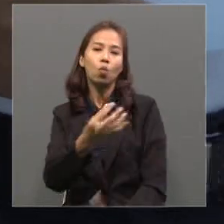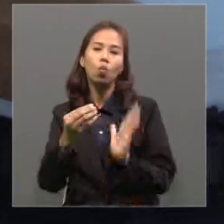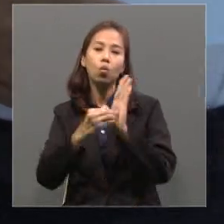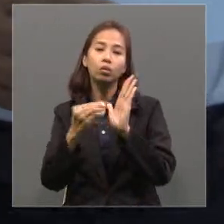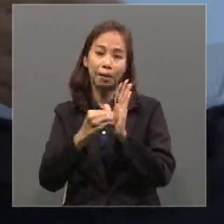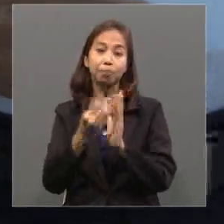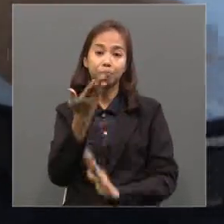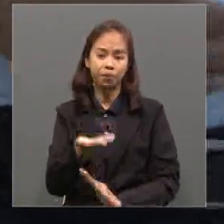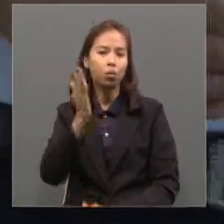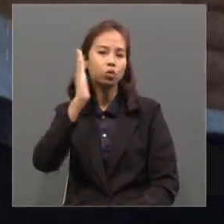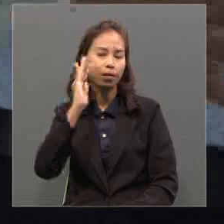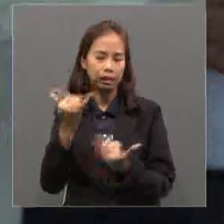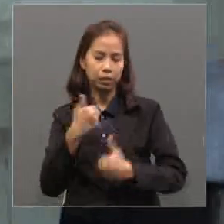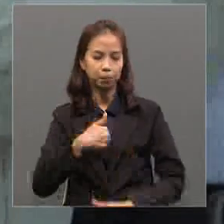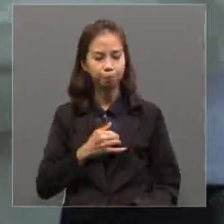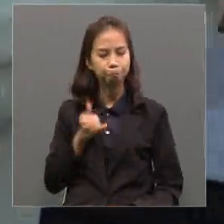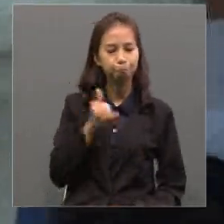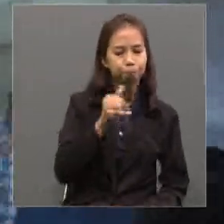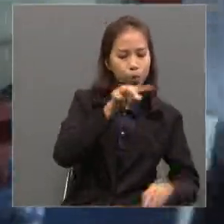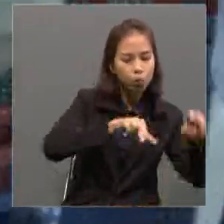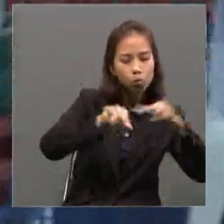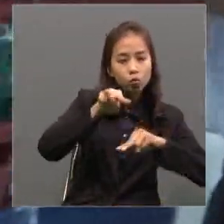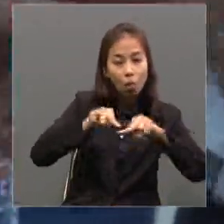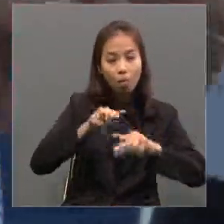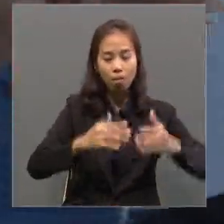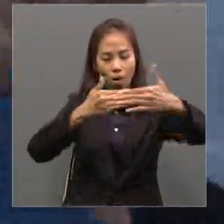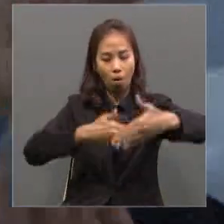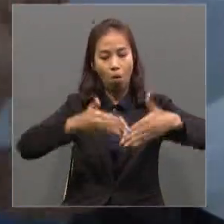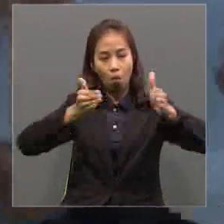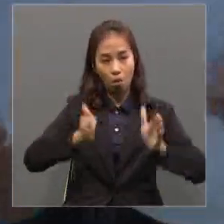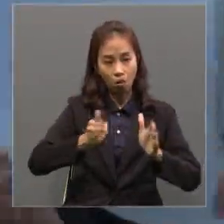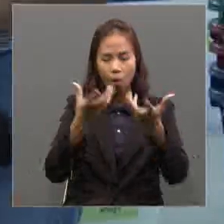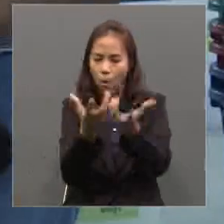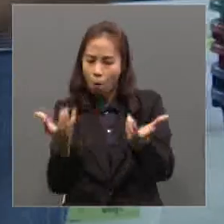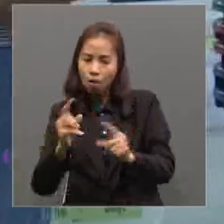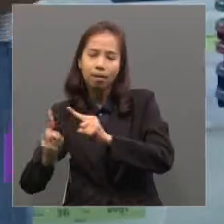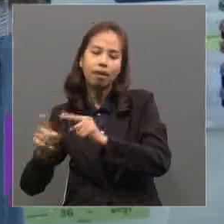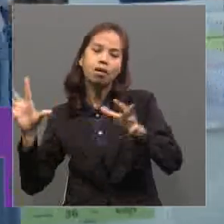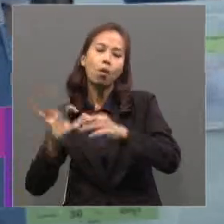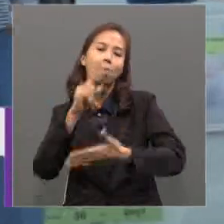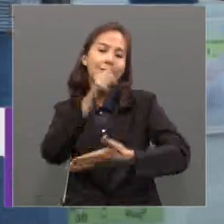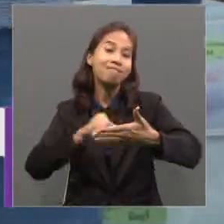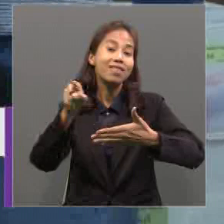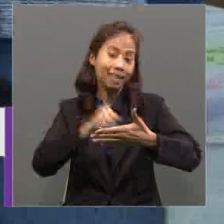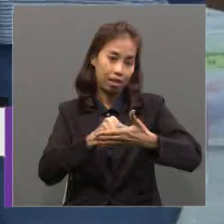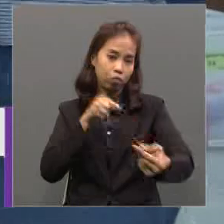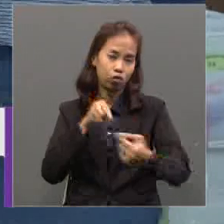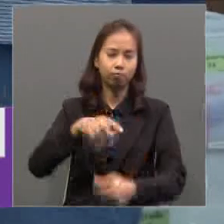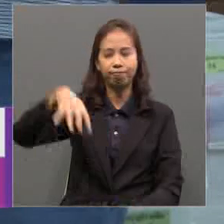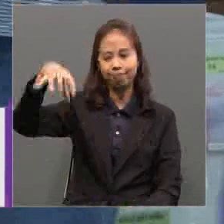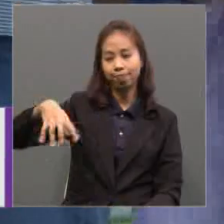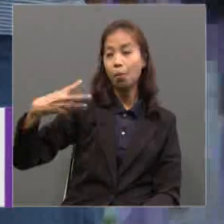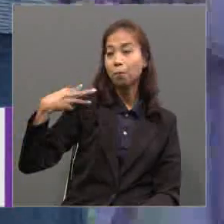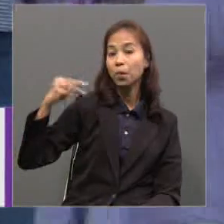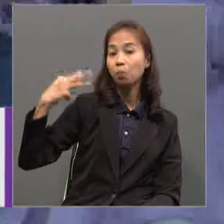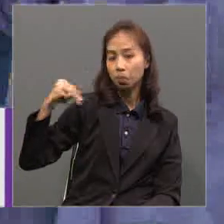ซึ่งก็ไปตรวจสอบความเรียบร้อยในการรับมอบหีบบัตรและอุปกรณ์ที่ใช้ในการเลือกตั้งที่สำนักงานเขตมีนบุรีค่ะบอกกับทีม